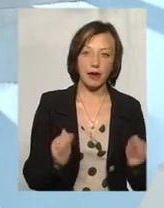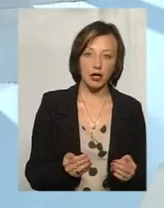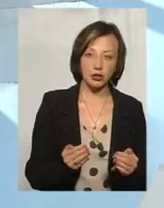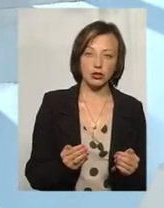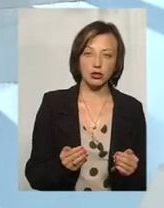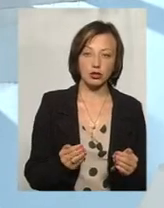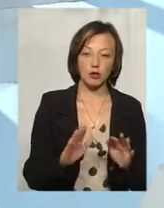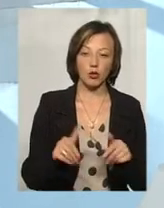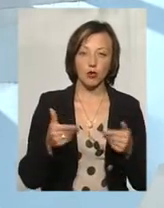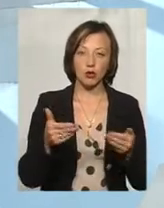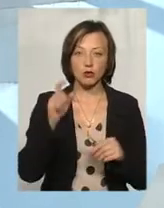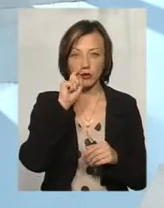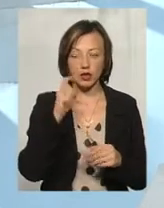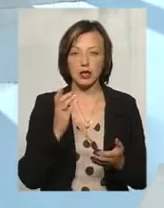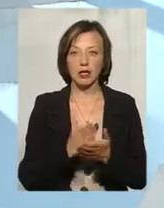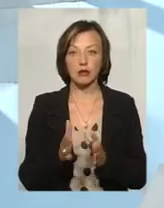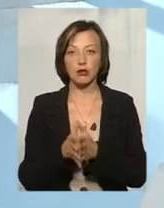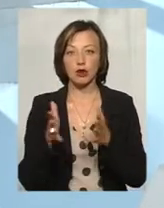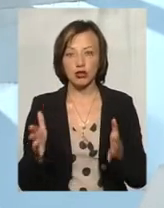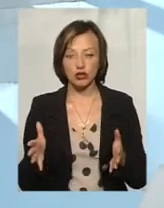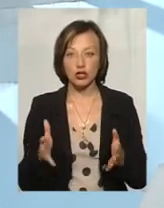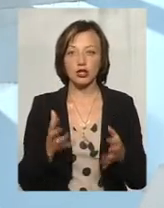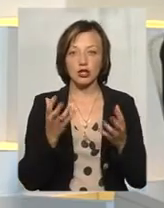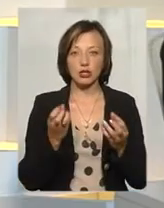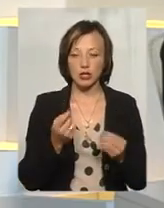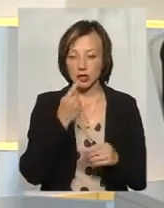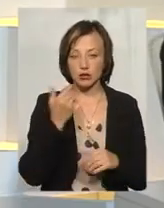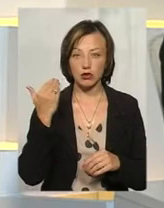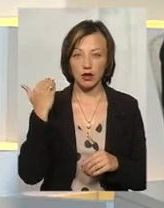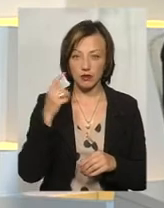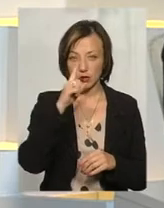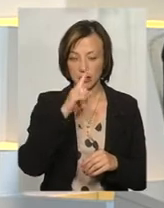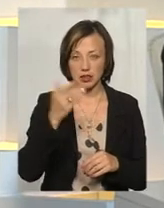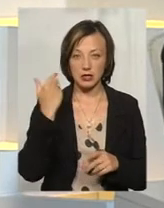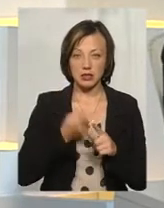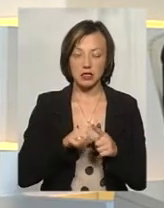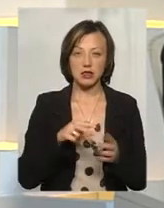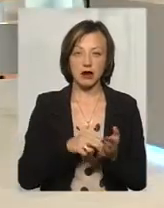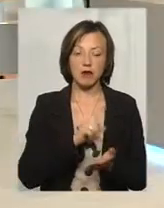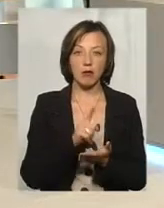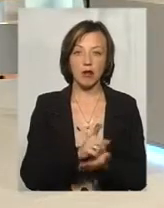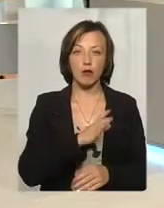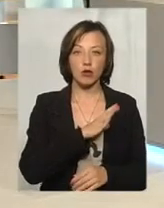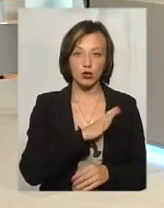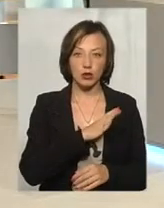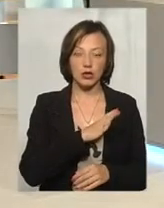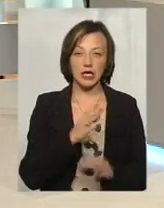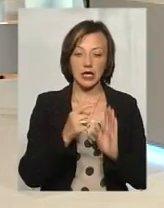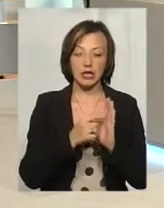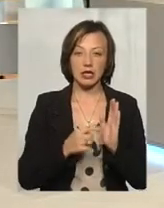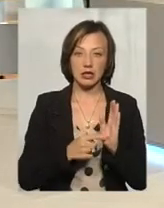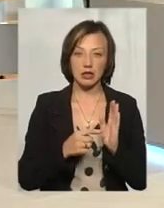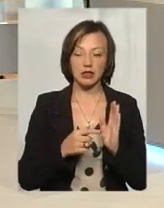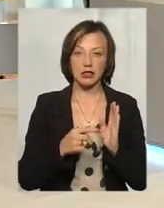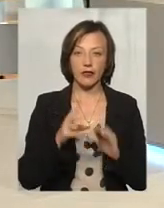як пропонується в Україні, є більші. Ще до нещодавно, там місяць назад, ця ставка мала бути, вона ділиться на